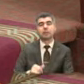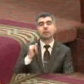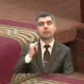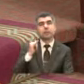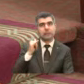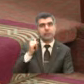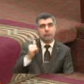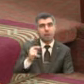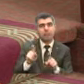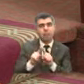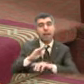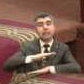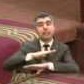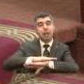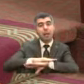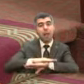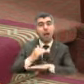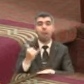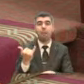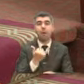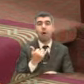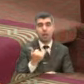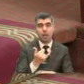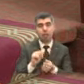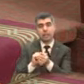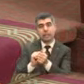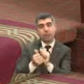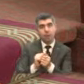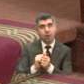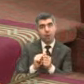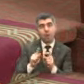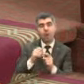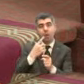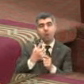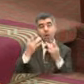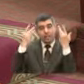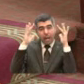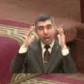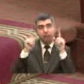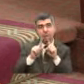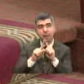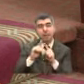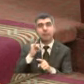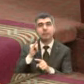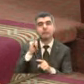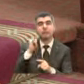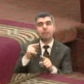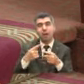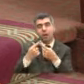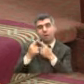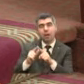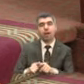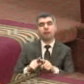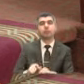الرياضة، وربما أن هذا القطاع المندمج سيربط الثقافة والرياضة، لأن الرياضة يجب أن تكون آلية من آليات التربية